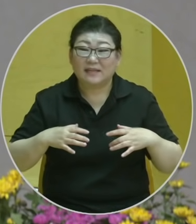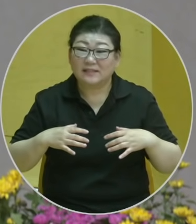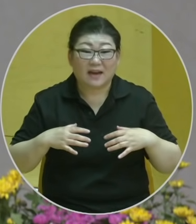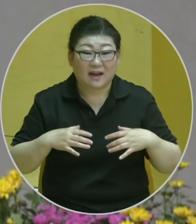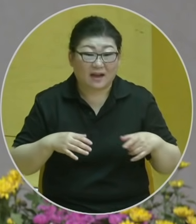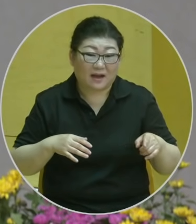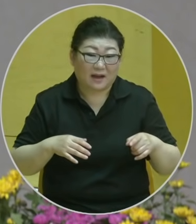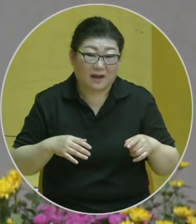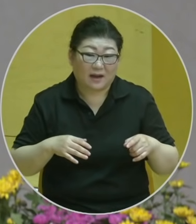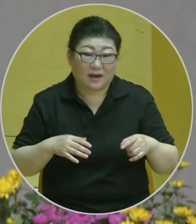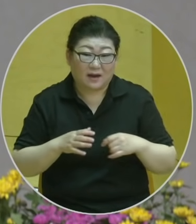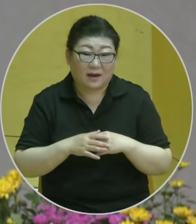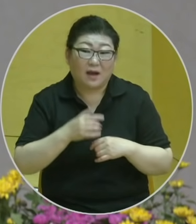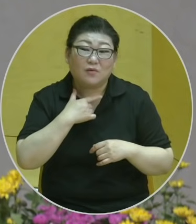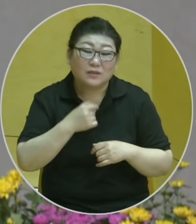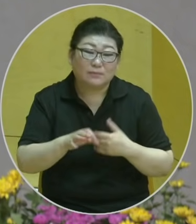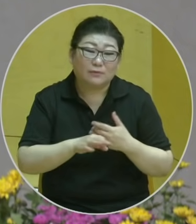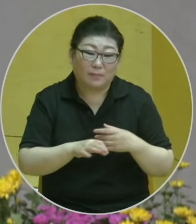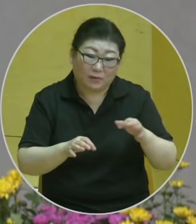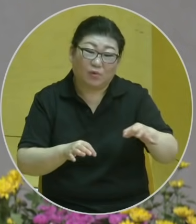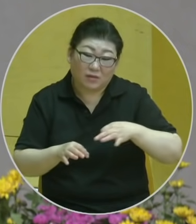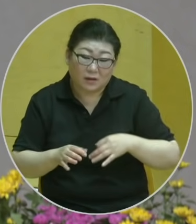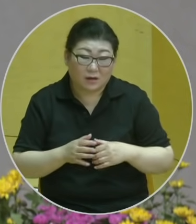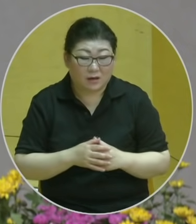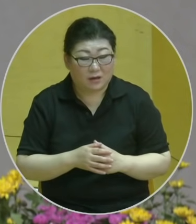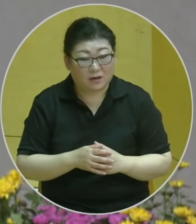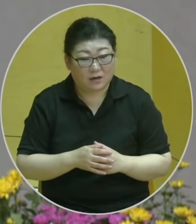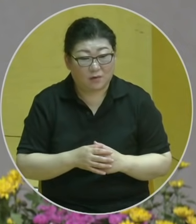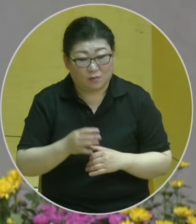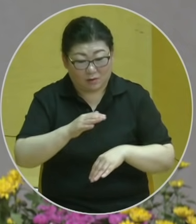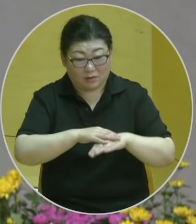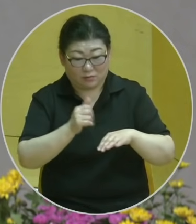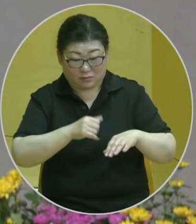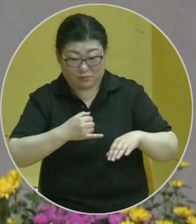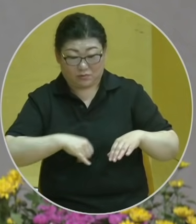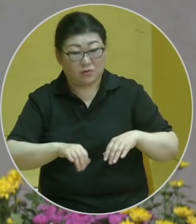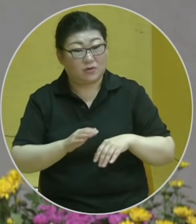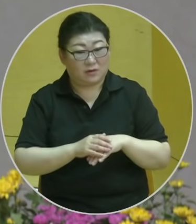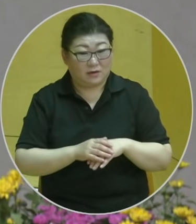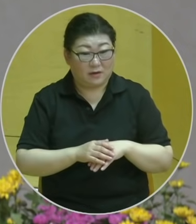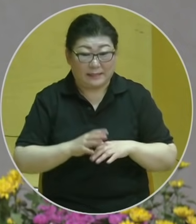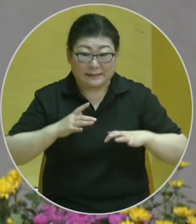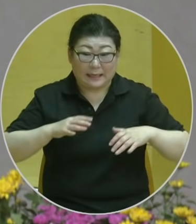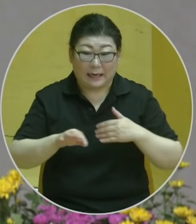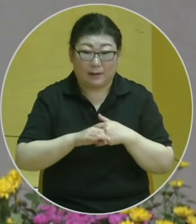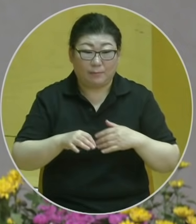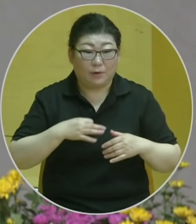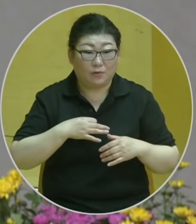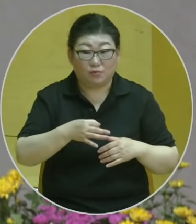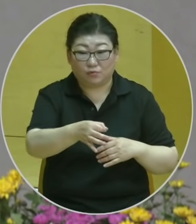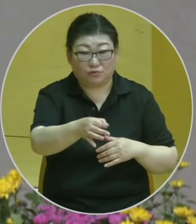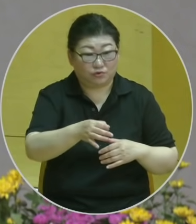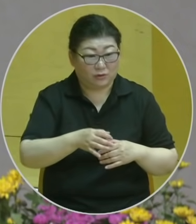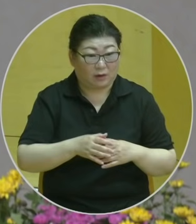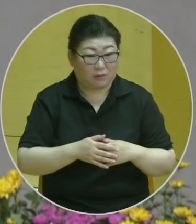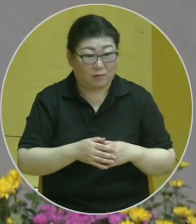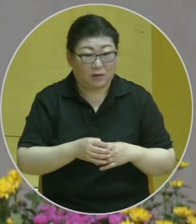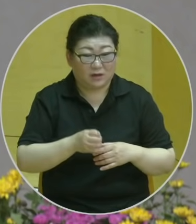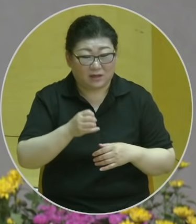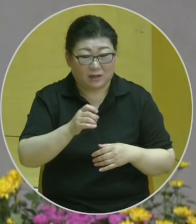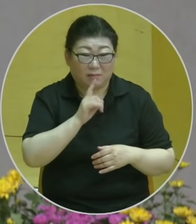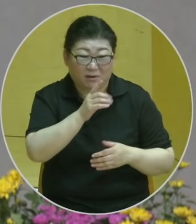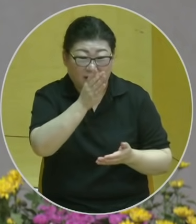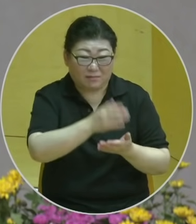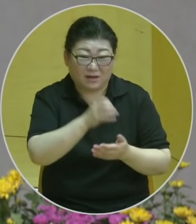하라 그럽니다. 요즘 그게 또 바뀌었다네요. 요즘은 손자 손녀 자랑하면 돈을 준답니다. 이거 갖고 그냥 가라고, 얘기하지 말고 그냥